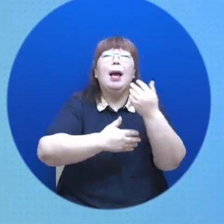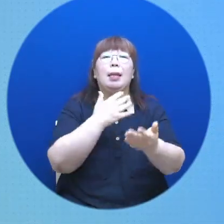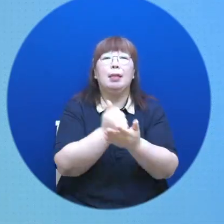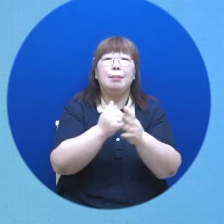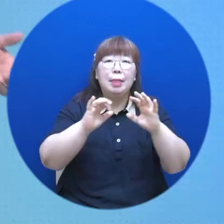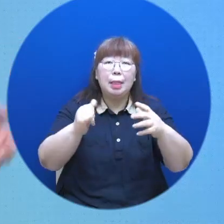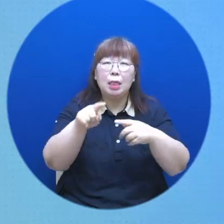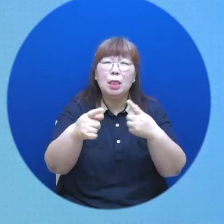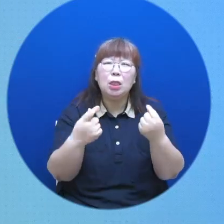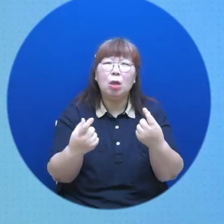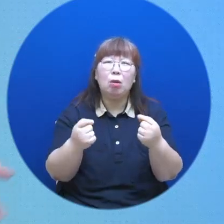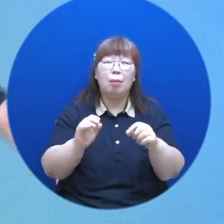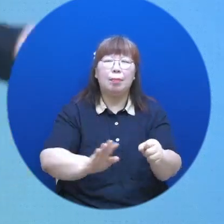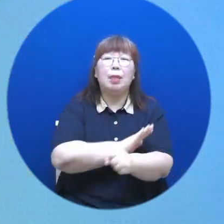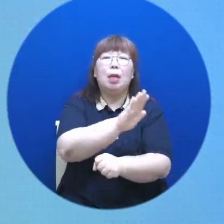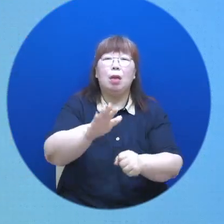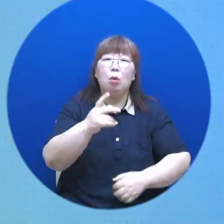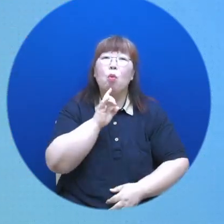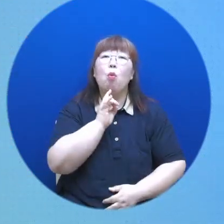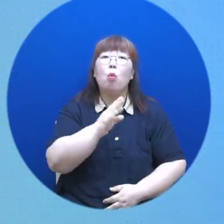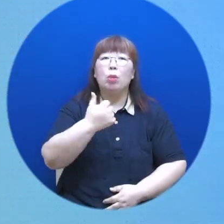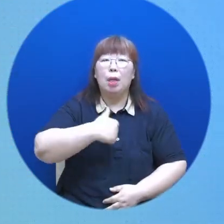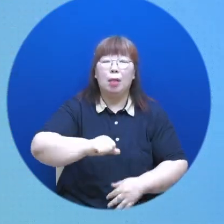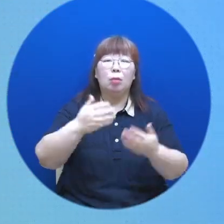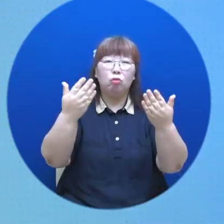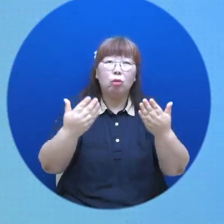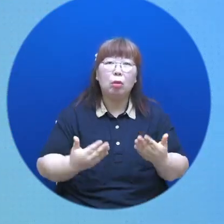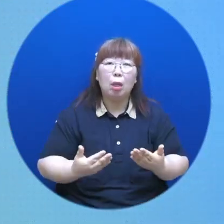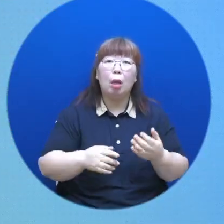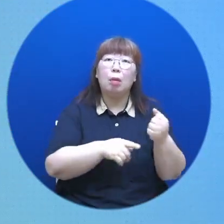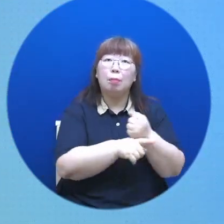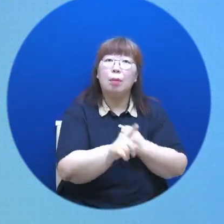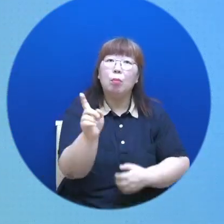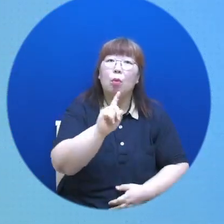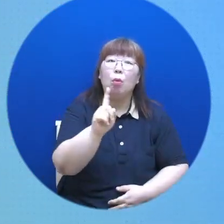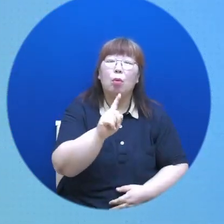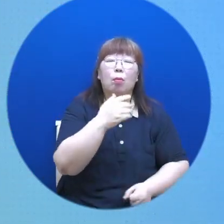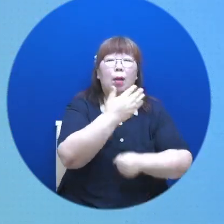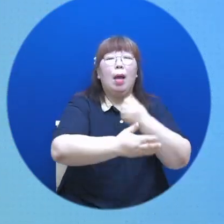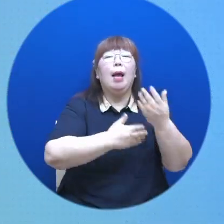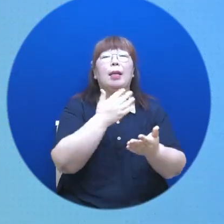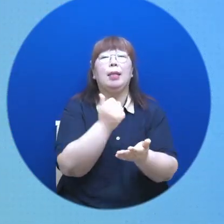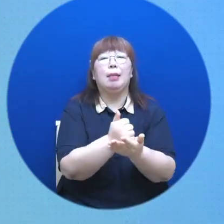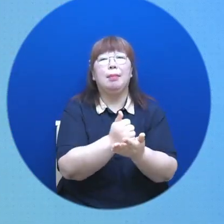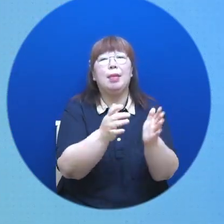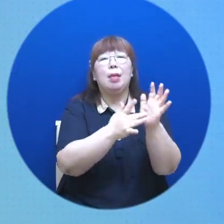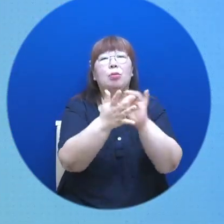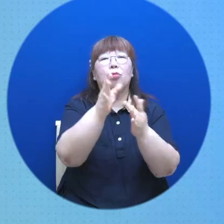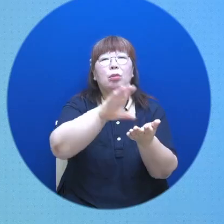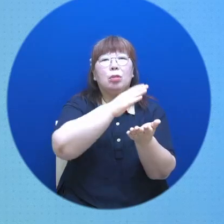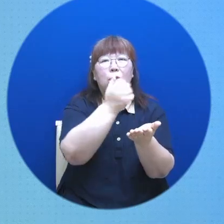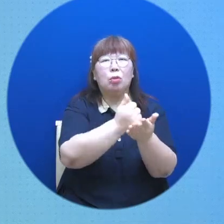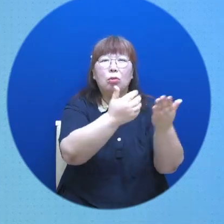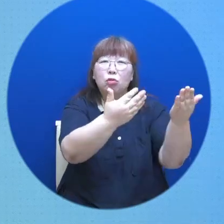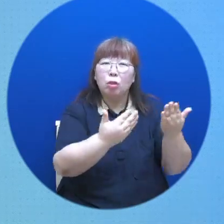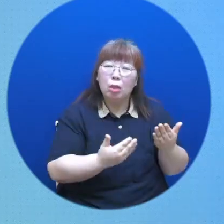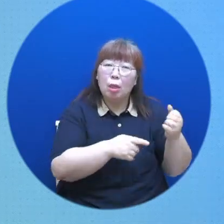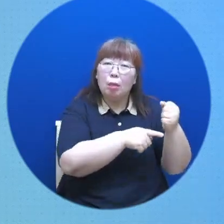이처럼 사랑하사 독생자를 주셨으니, 무슨 뜻입니까? 하나님께서 예수 그리스도를 주셨다는